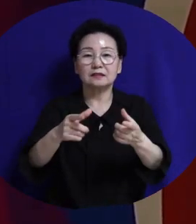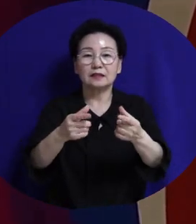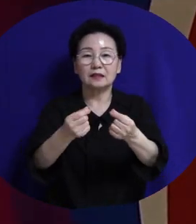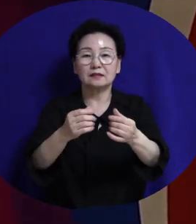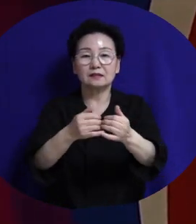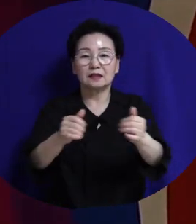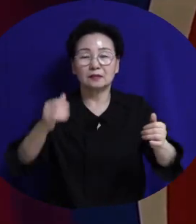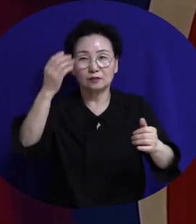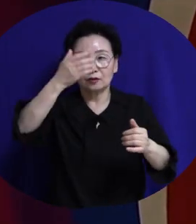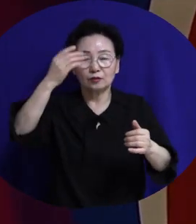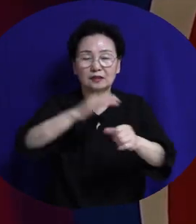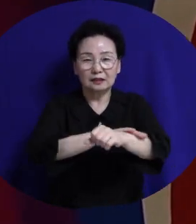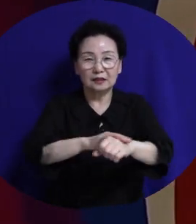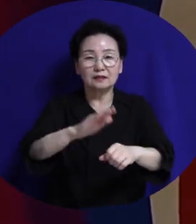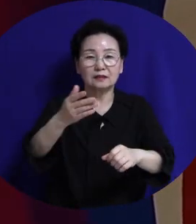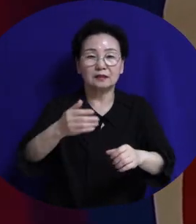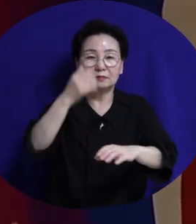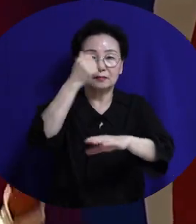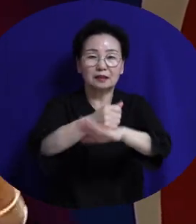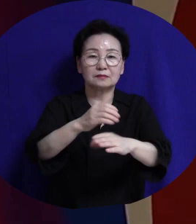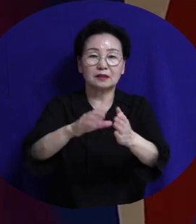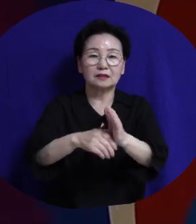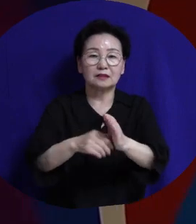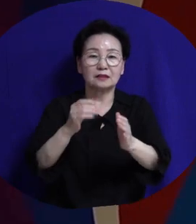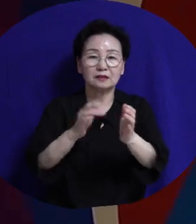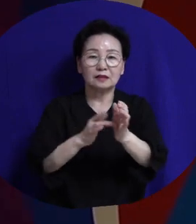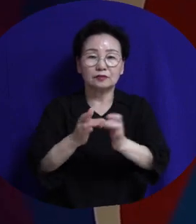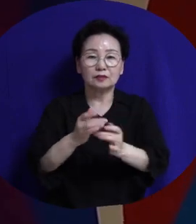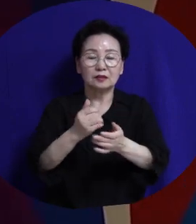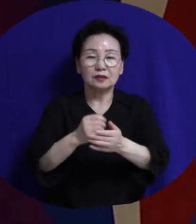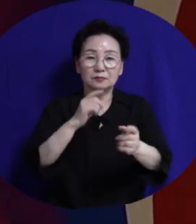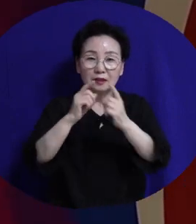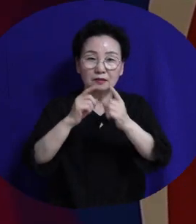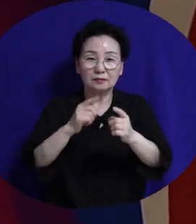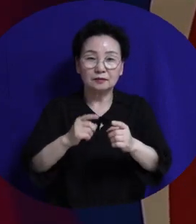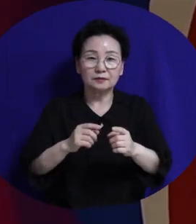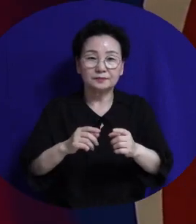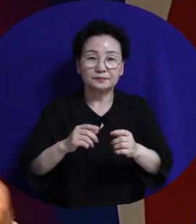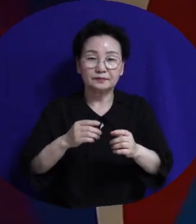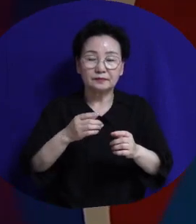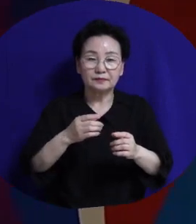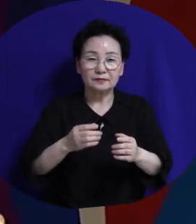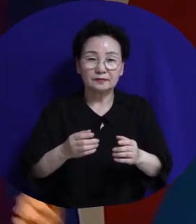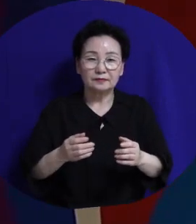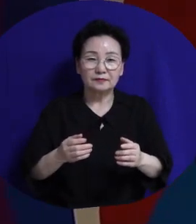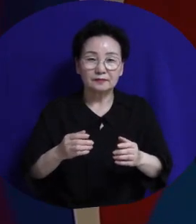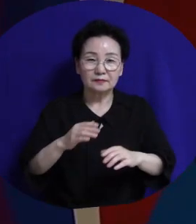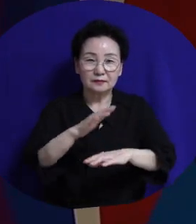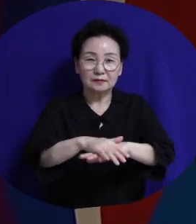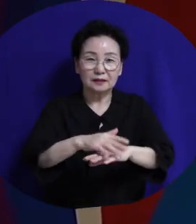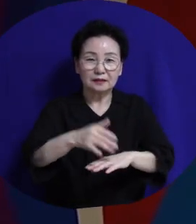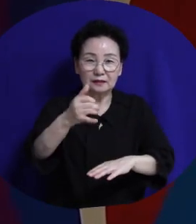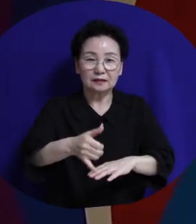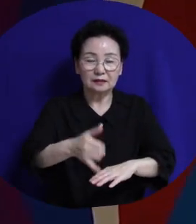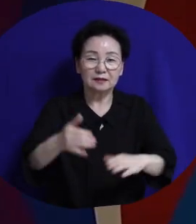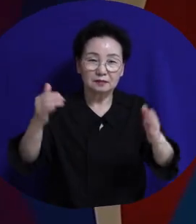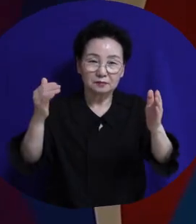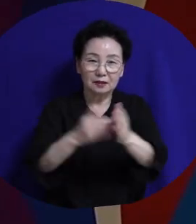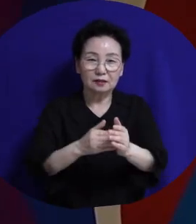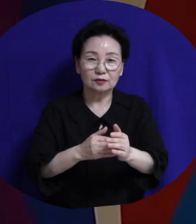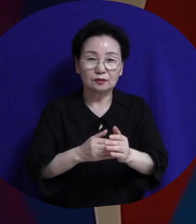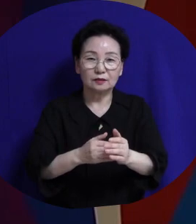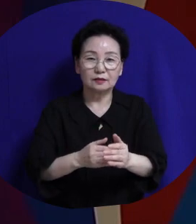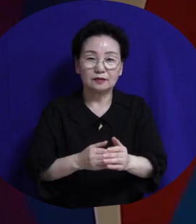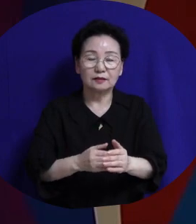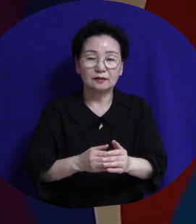마지막 때는 예수께서 말씀하시기를 곡식을 다 해가지고 타작마다 나가서 기지를 한답니다. 난 농사꾼의